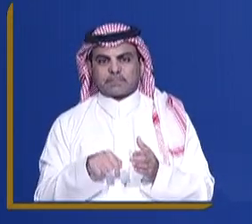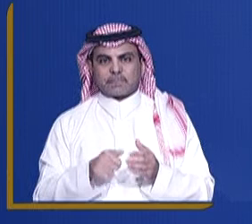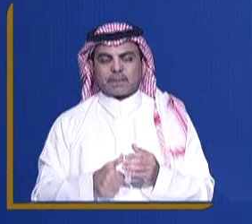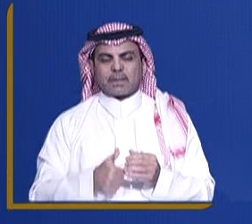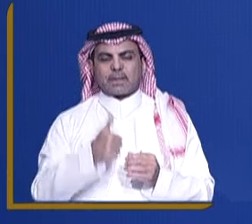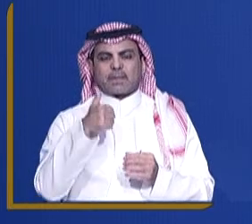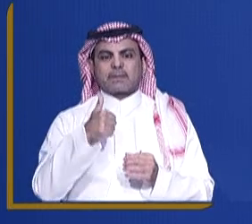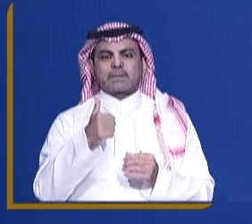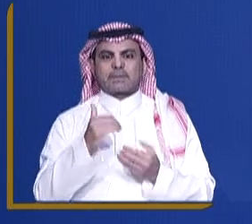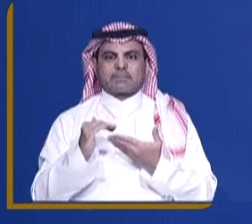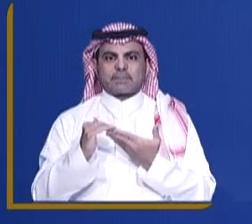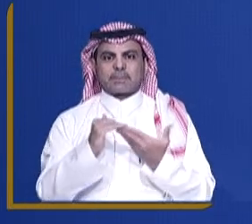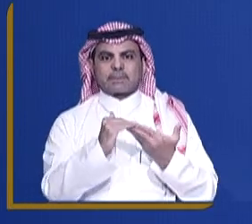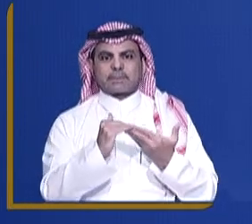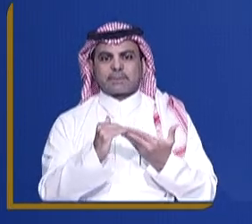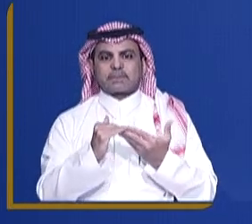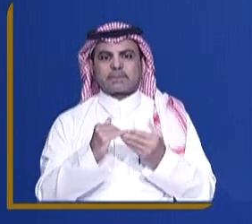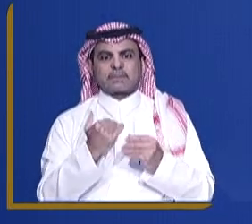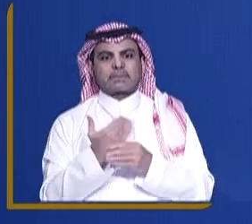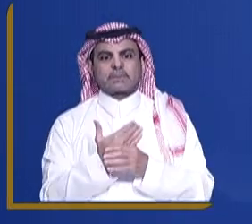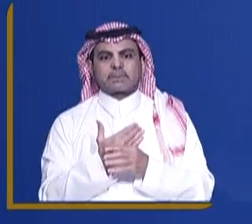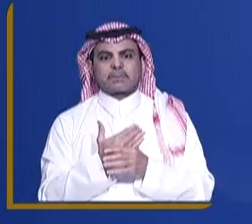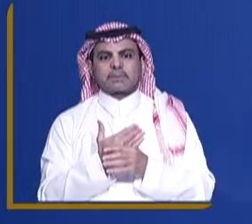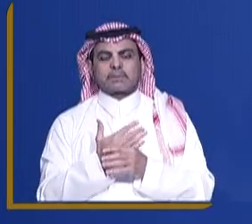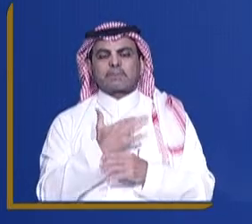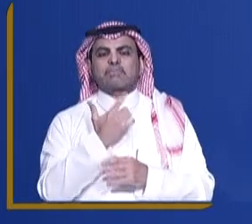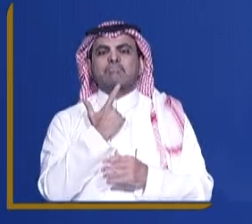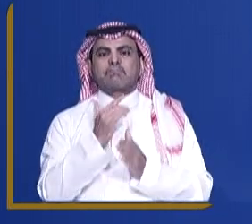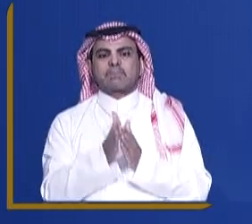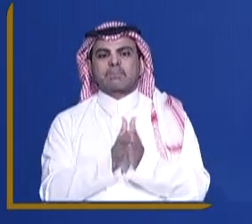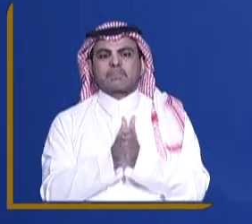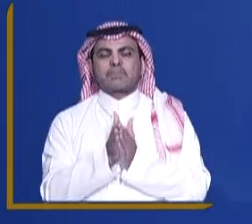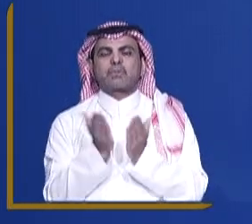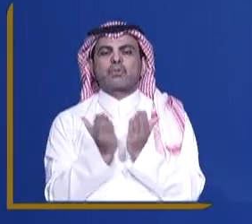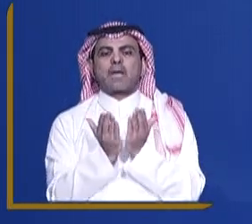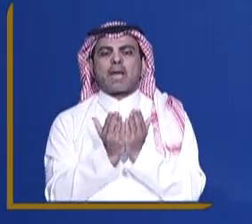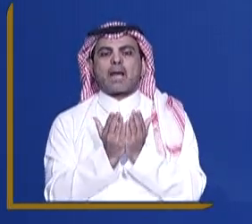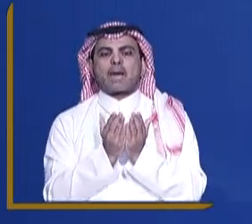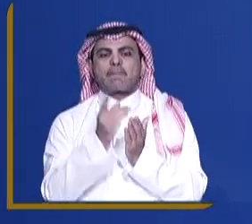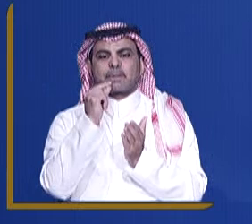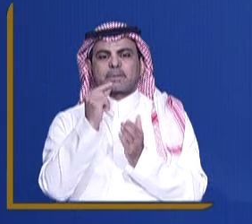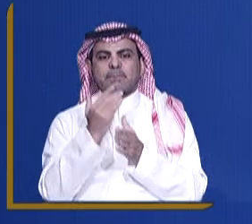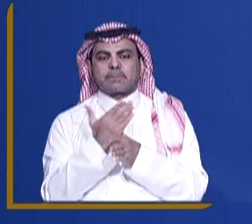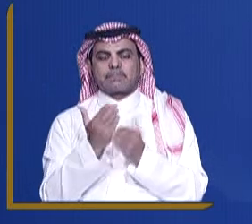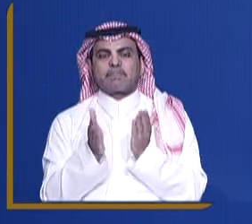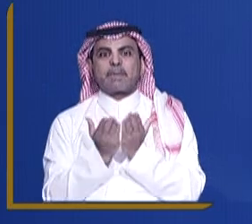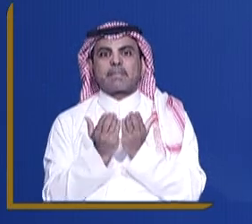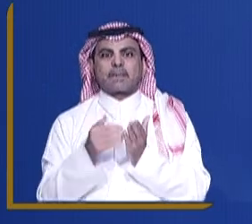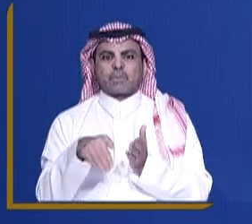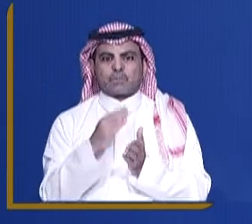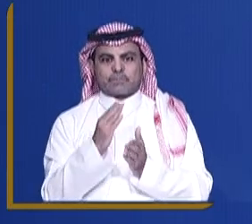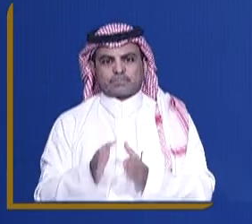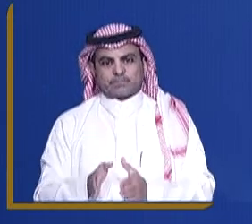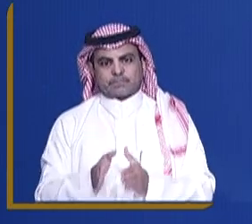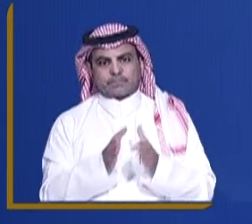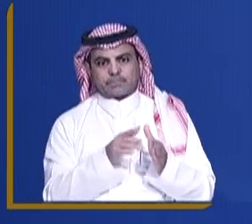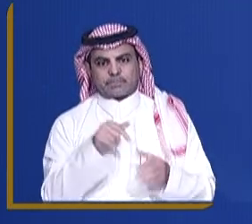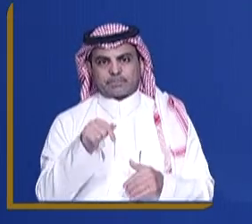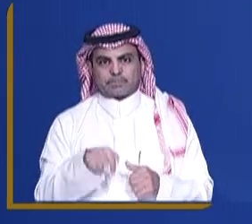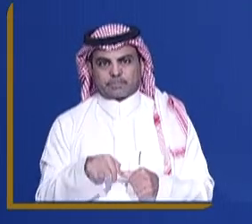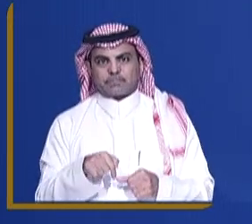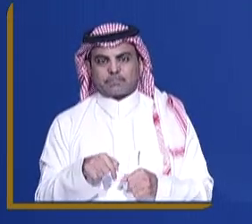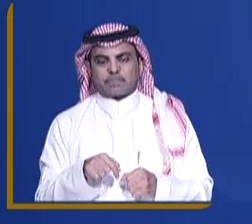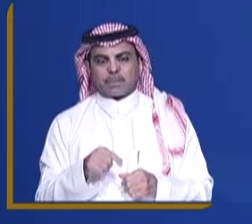بمشيئة الله يساعد على تعزيز ورغبة الطالب والطالبة على الذهاب للمدرسة. حنا الآن